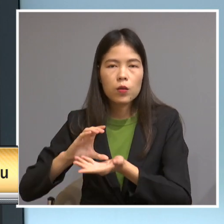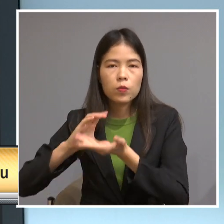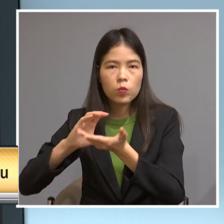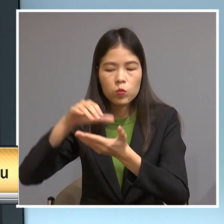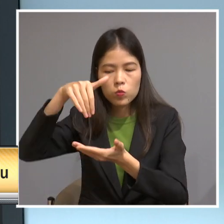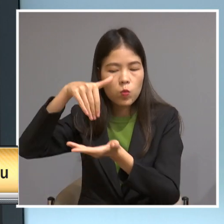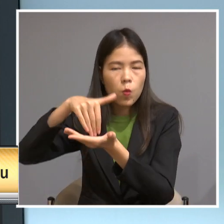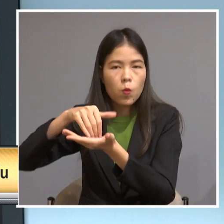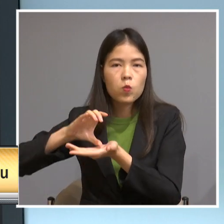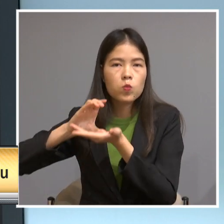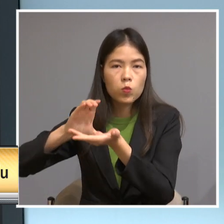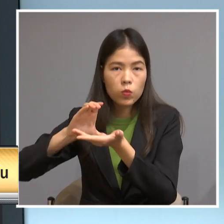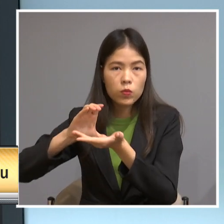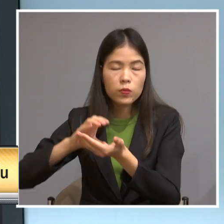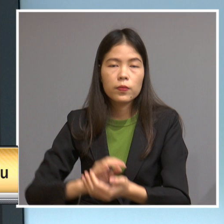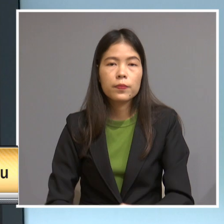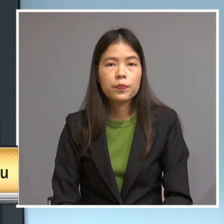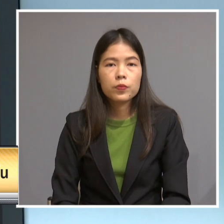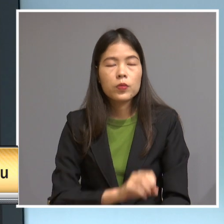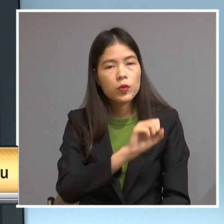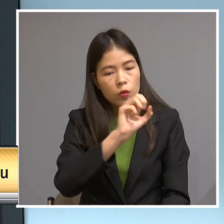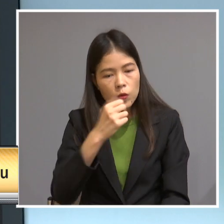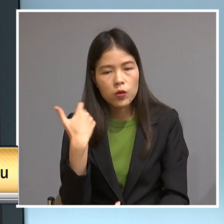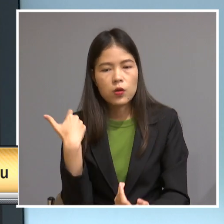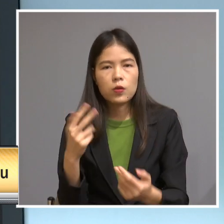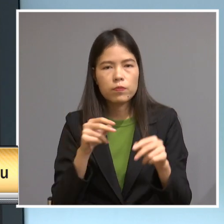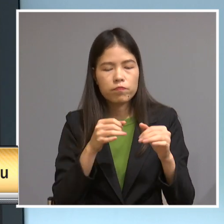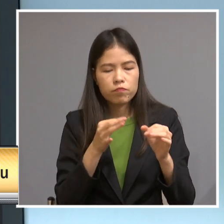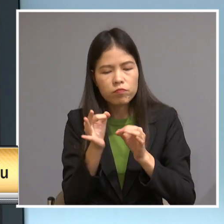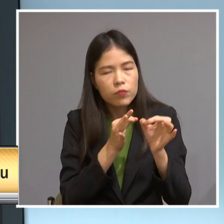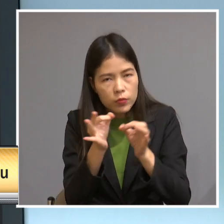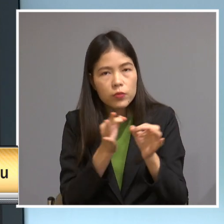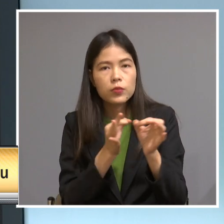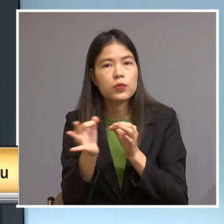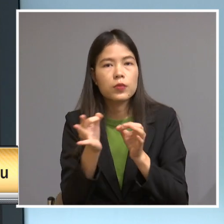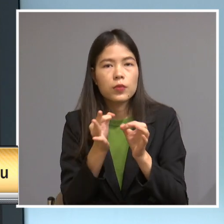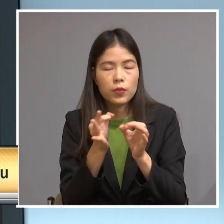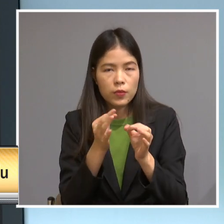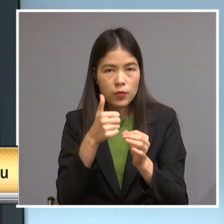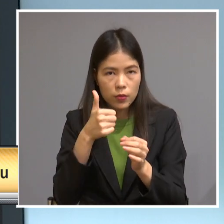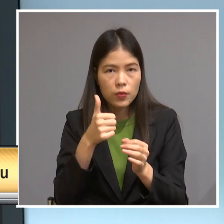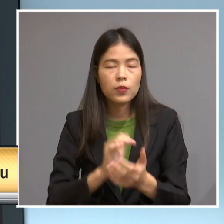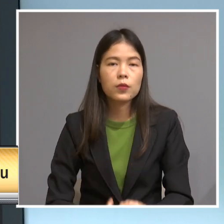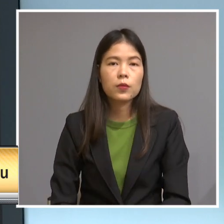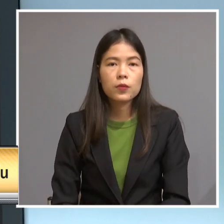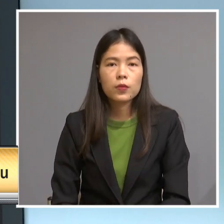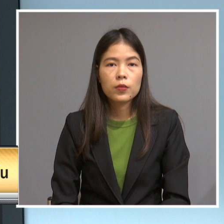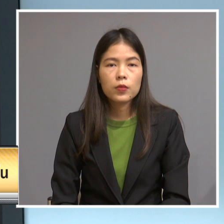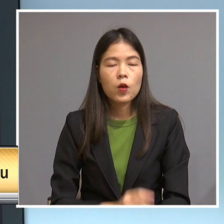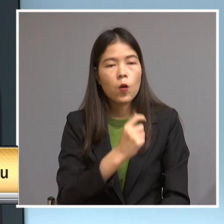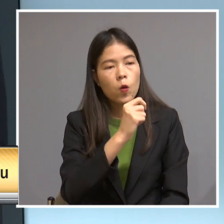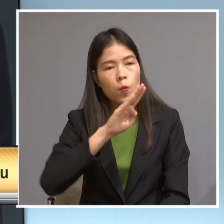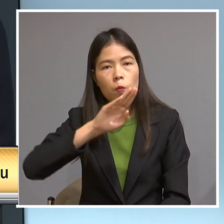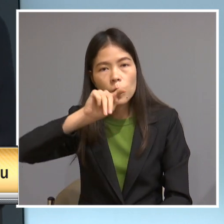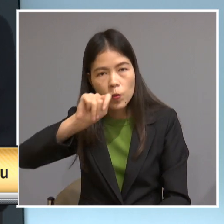สวอ— เทศาบทต่